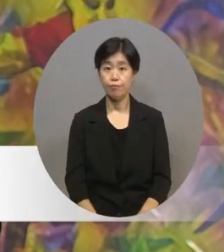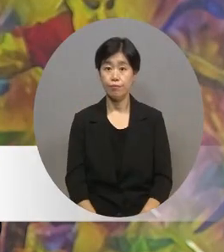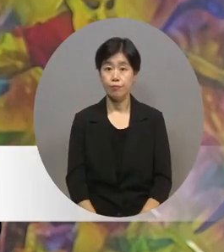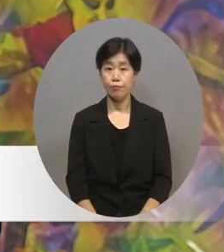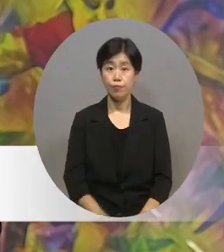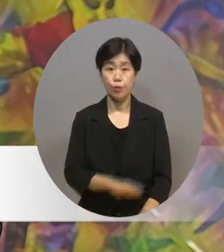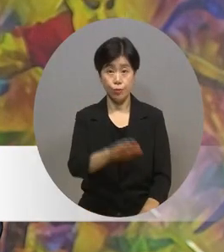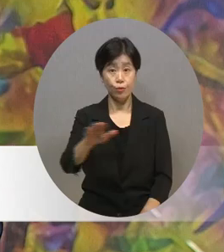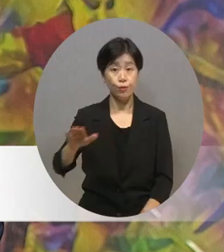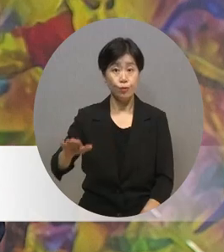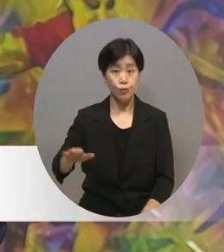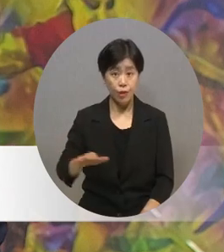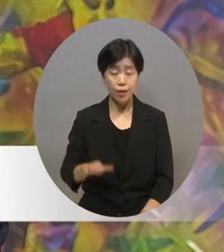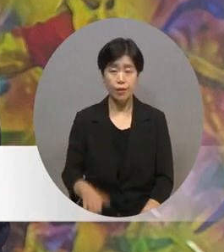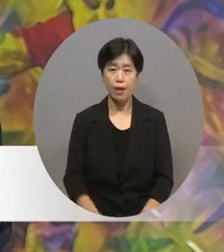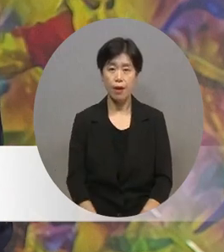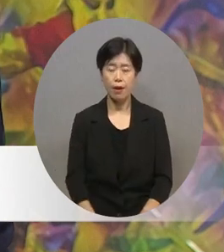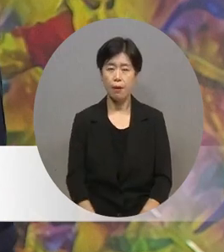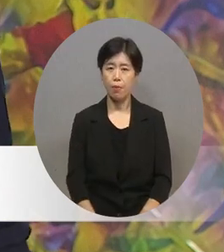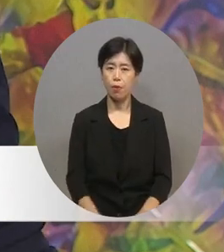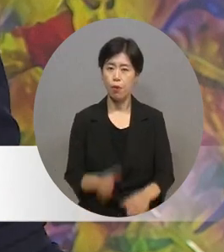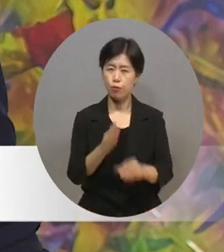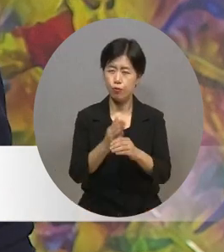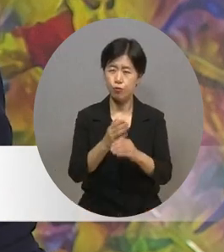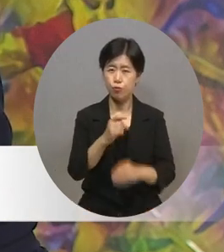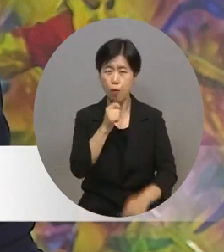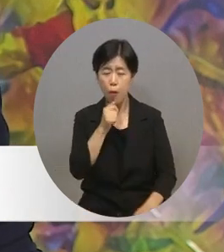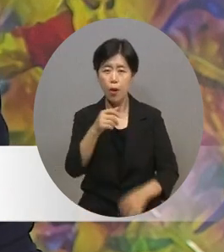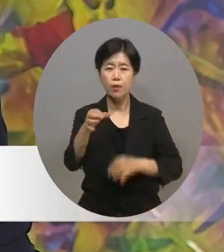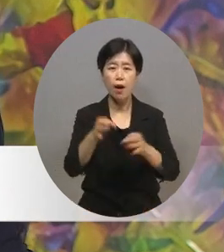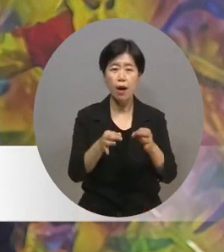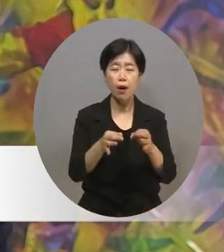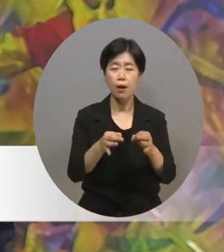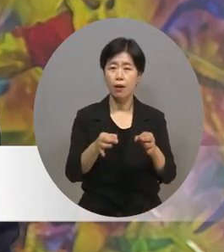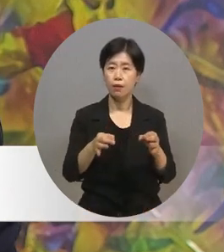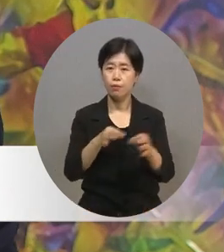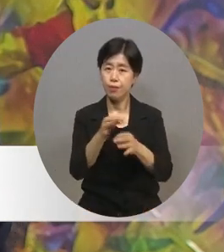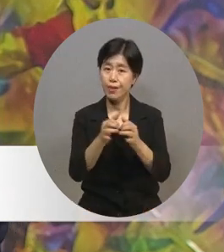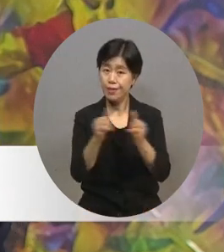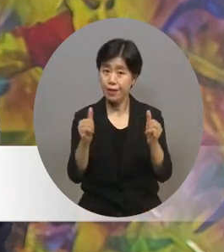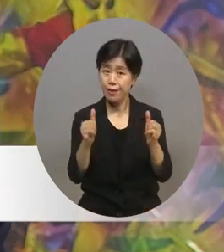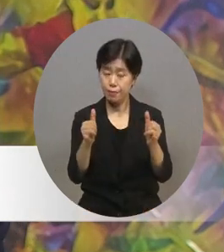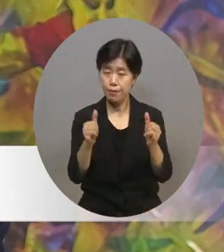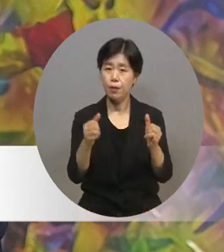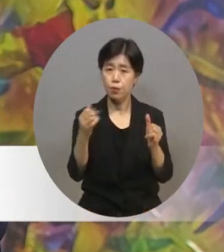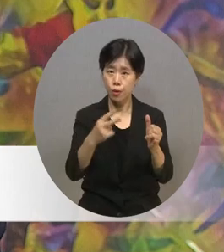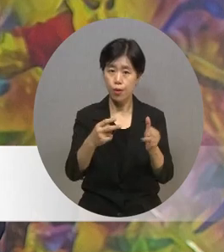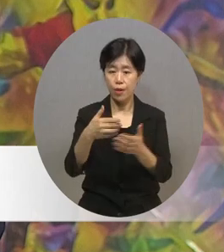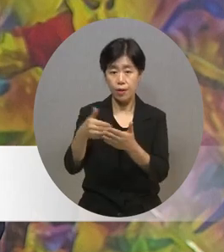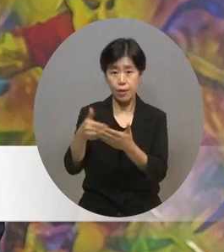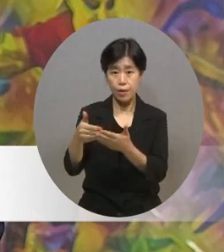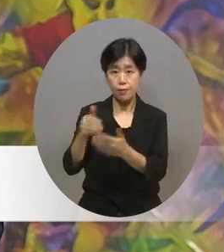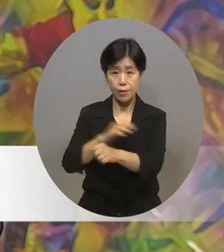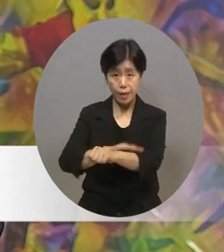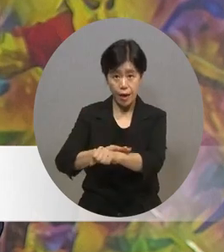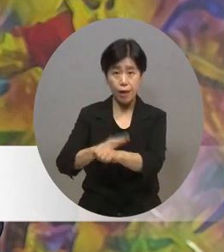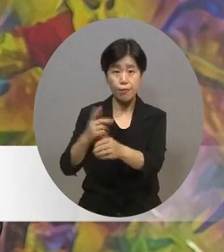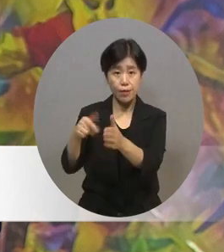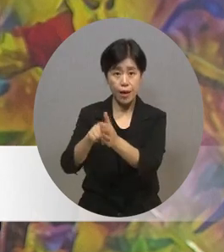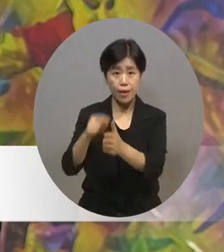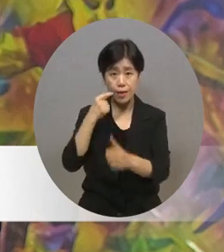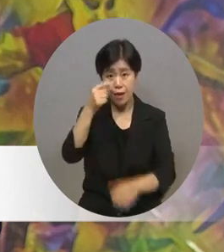우리들의 중소 상공인들과 그리고이 멋진 그림을 그리시고 작품을 만들어 주신